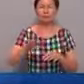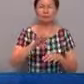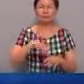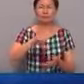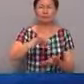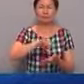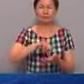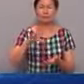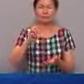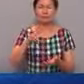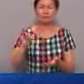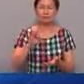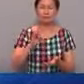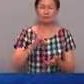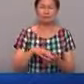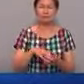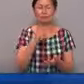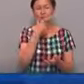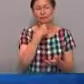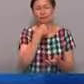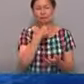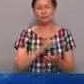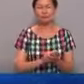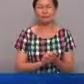СМИ, а также уже титулованные красавицы.